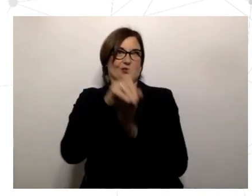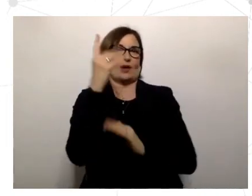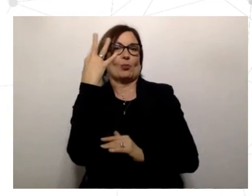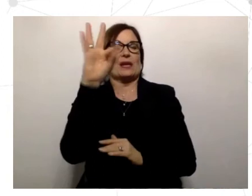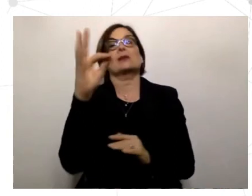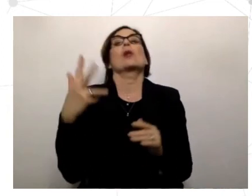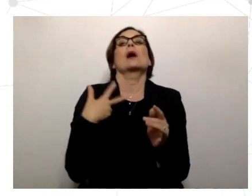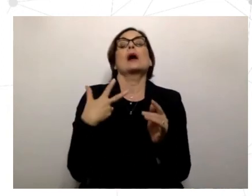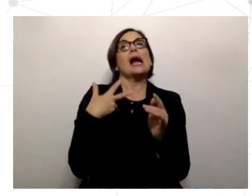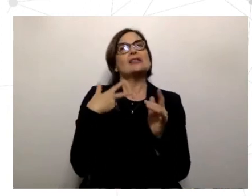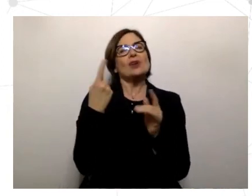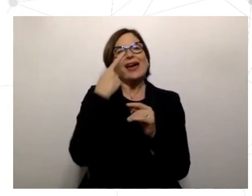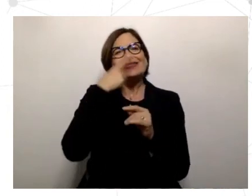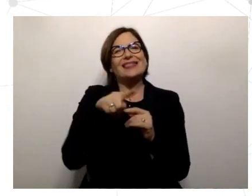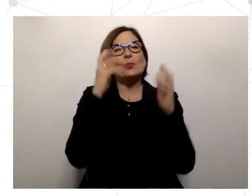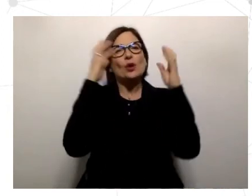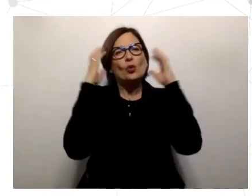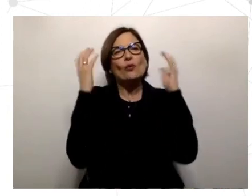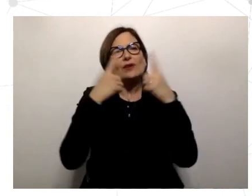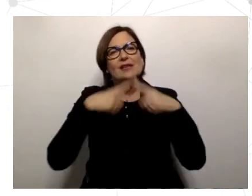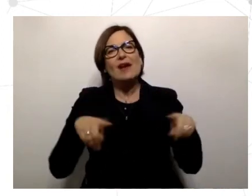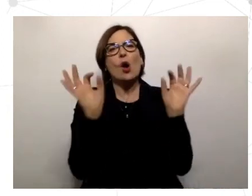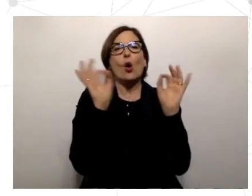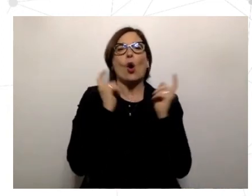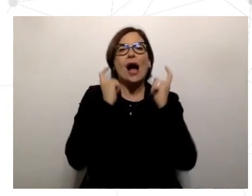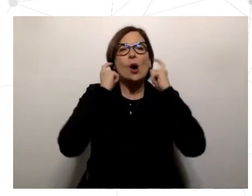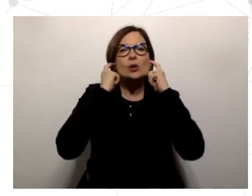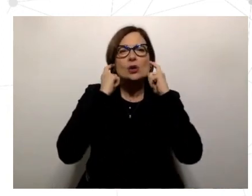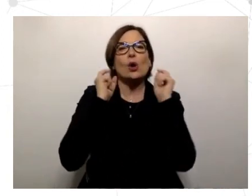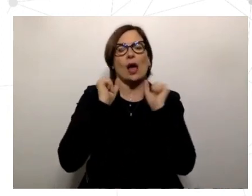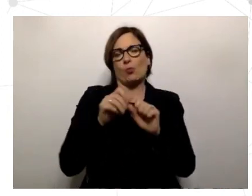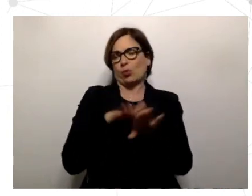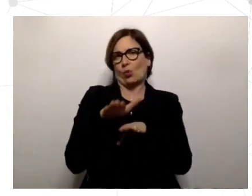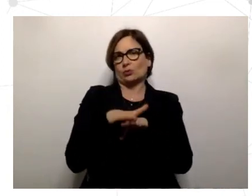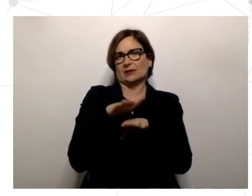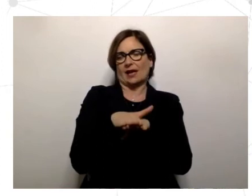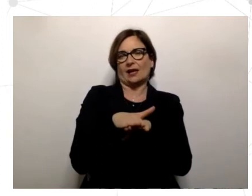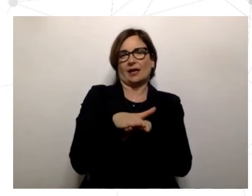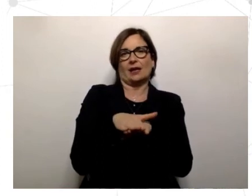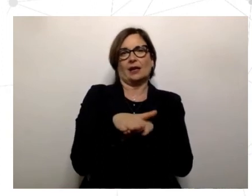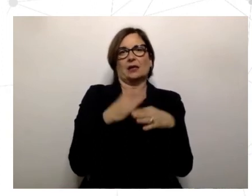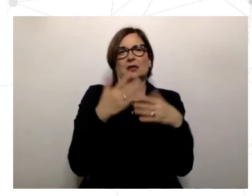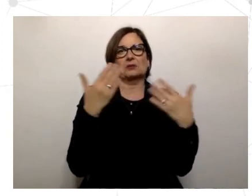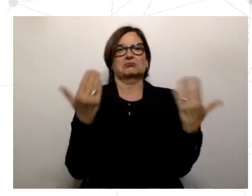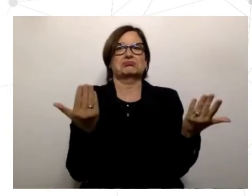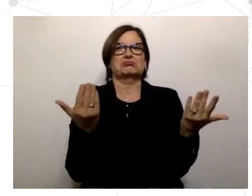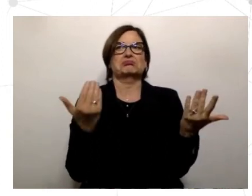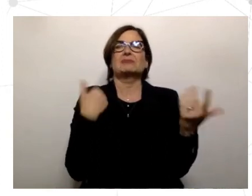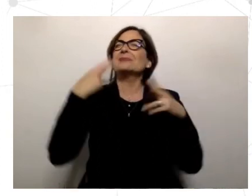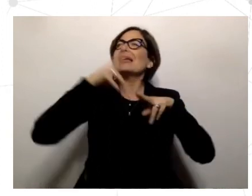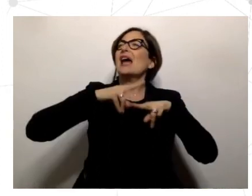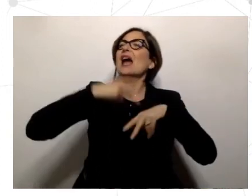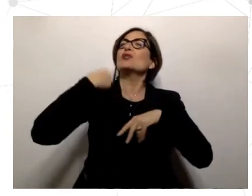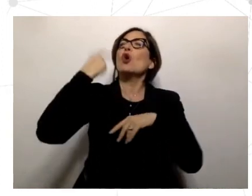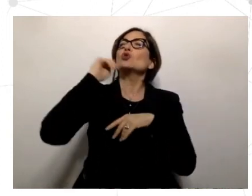tipi di cuffie o di auricolari che si possono utilizzare. Ci sono, non so in italiano bene,